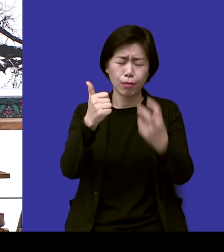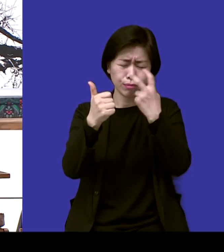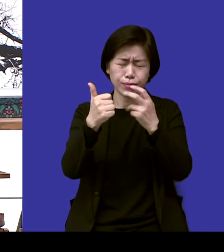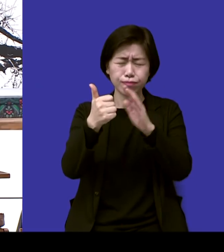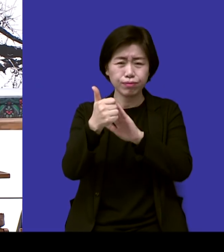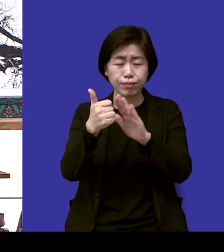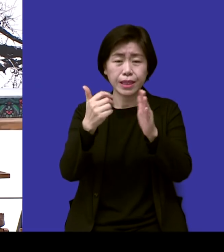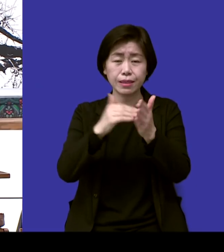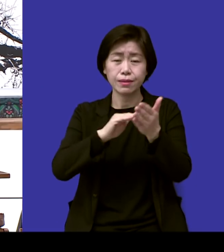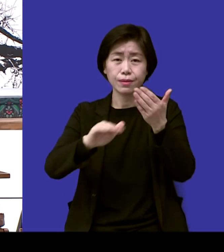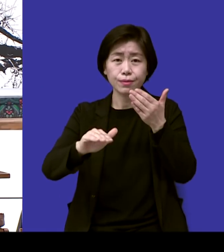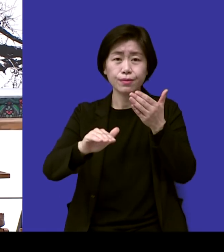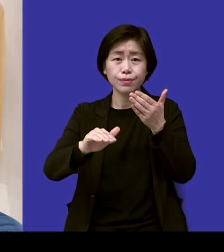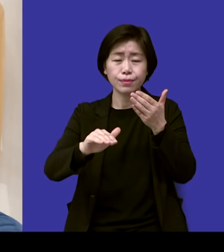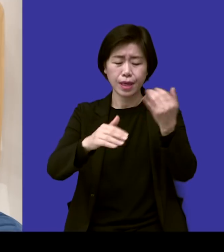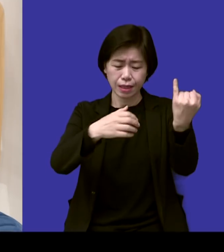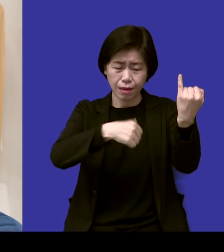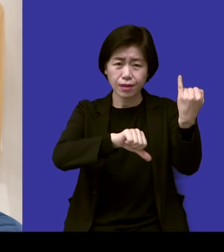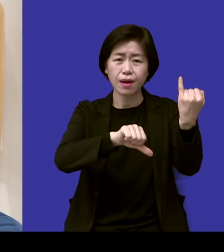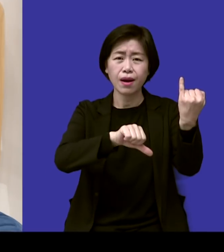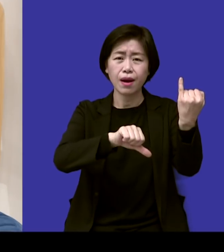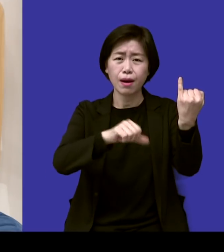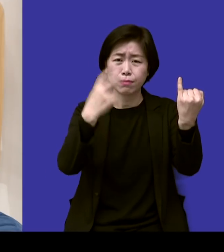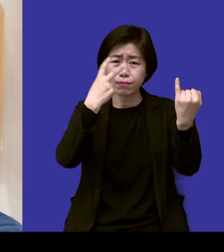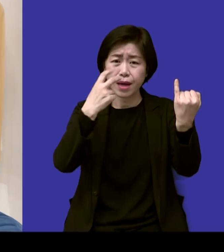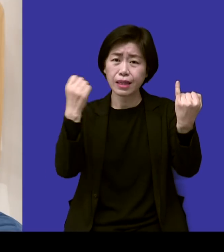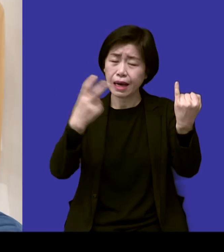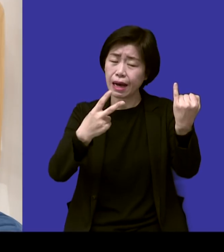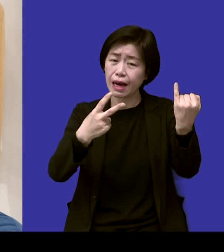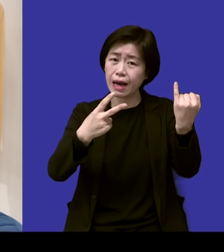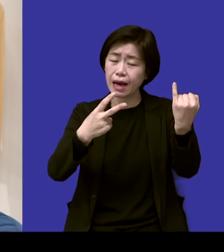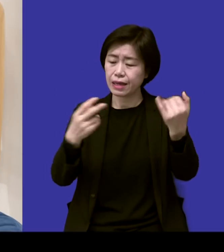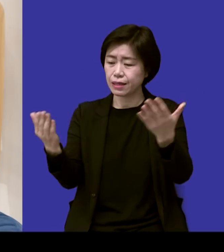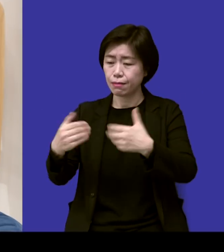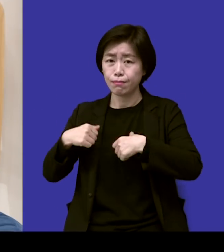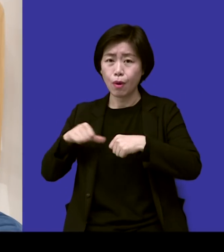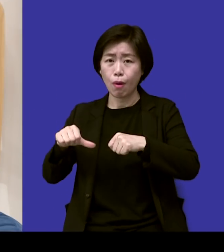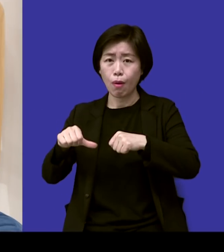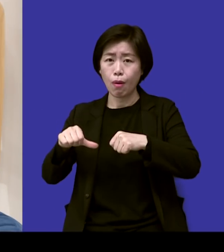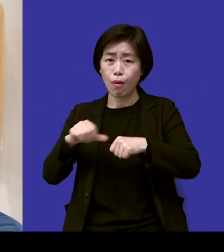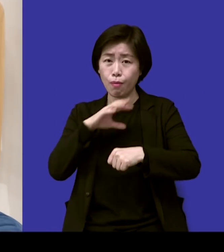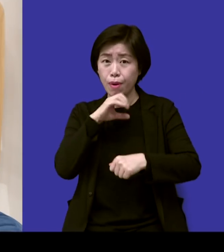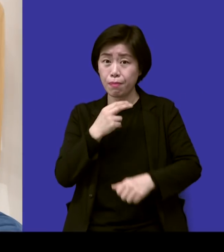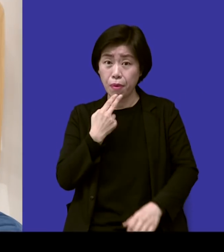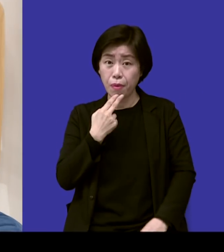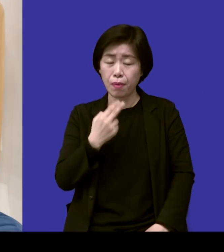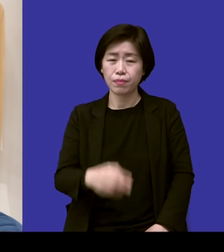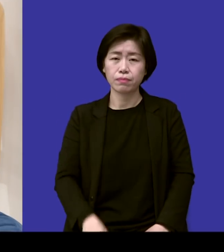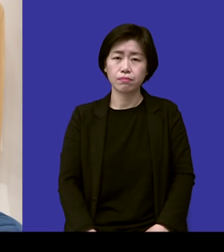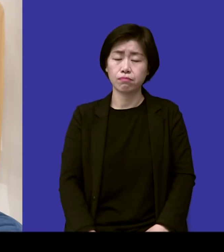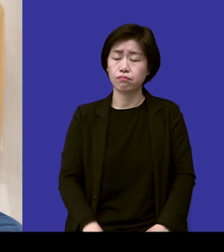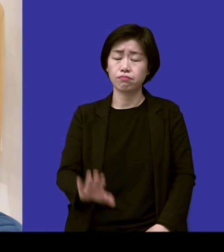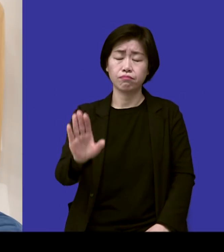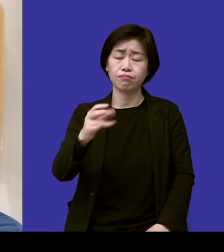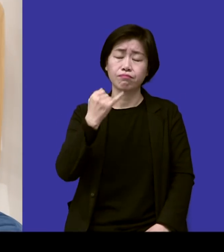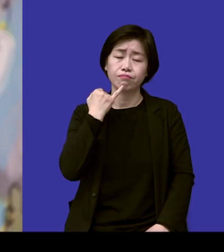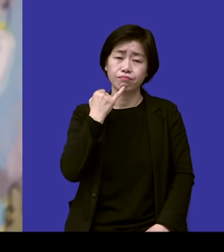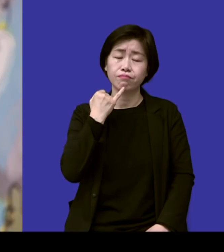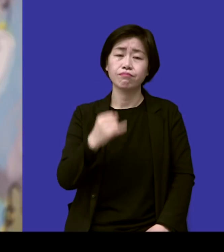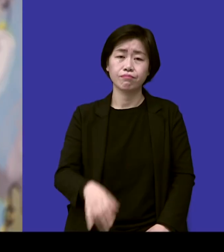되고 근데 큰 누나가 자기의 삶을 다 희생해서 저를 열심히 키웠거든요. 예. 그래서 저는 보답할 수 있는